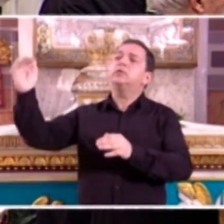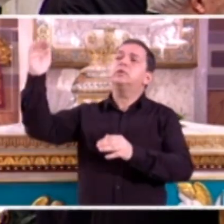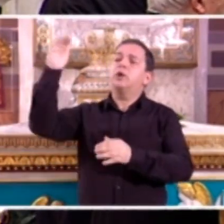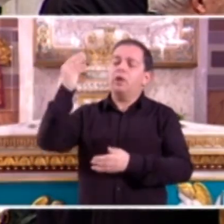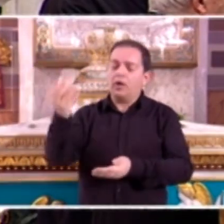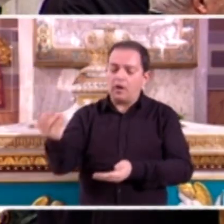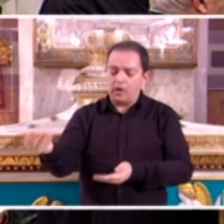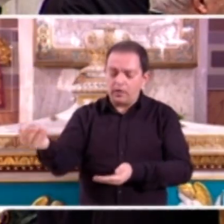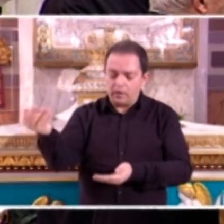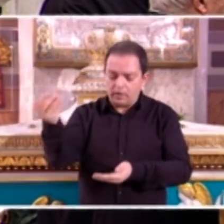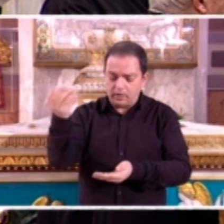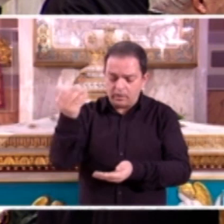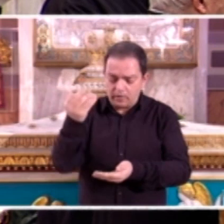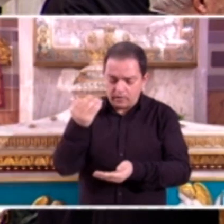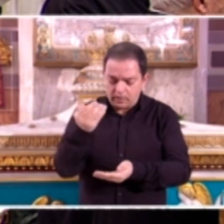Κύριε